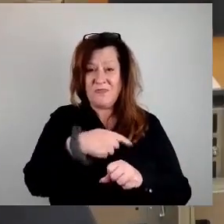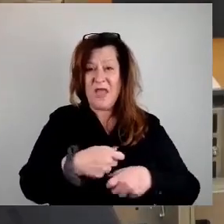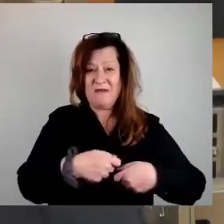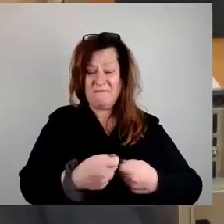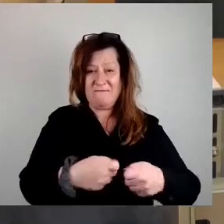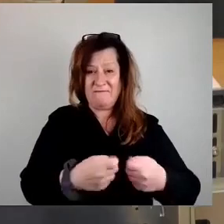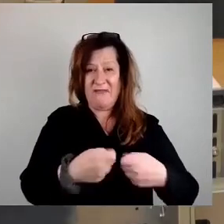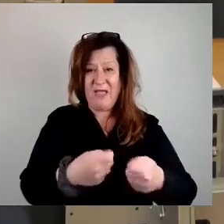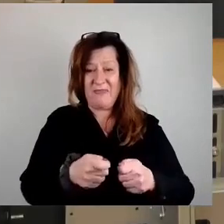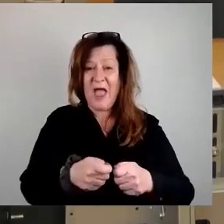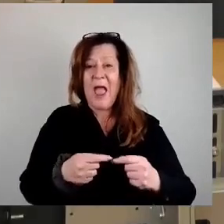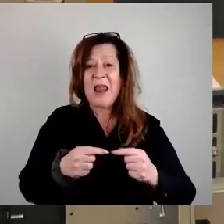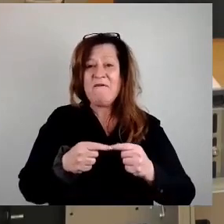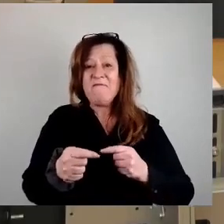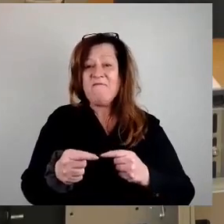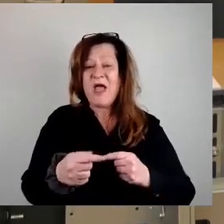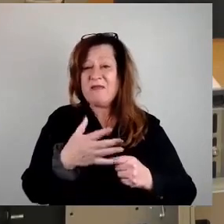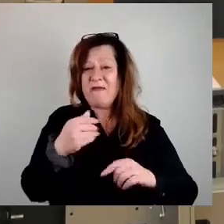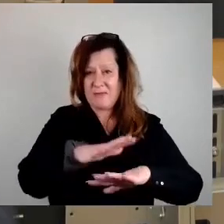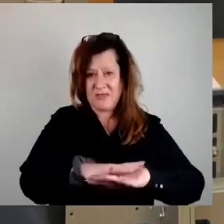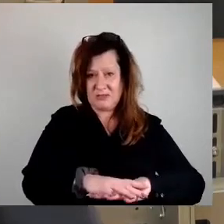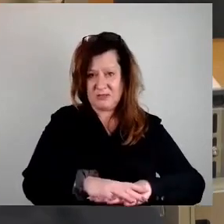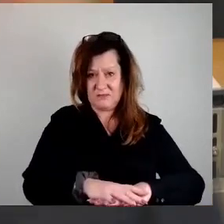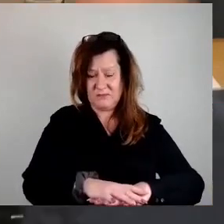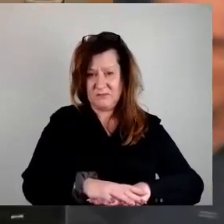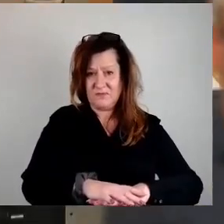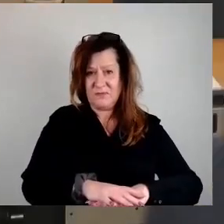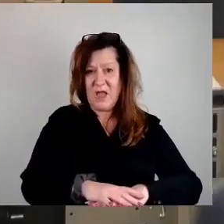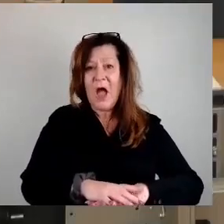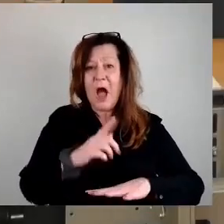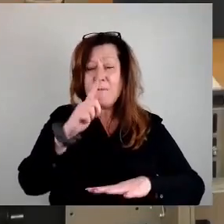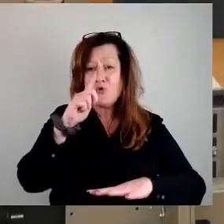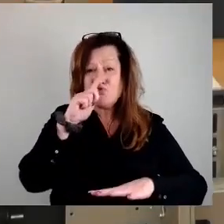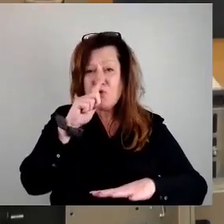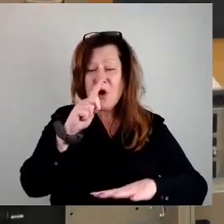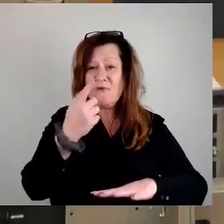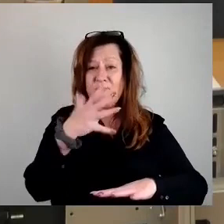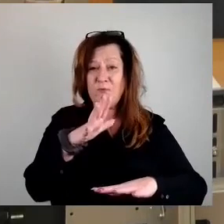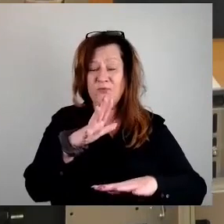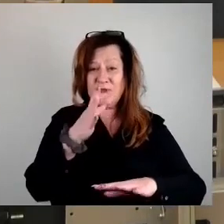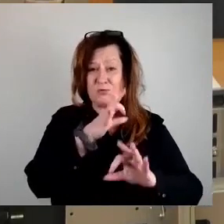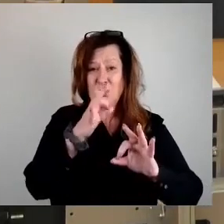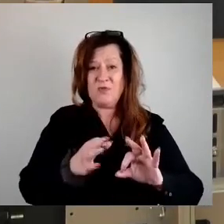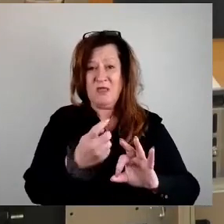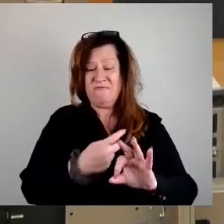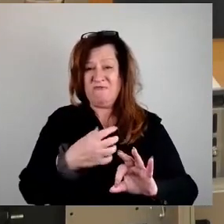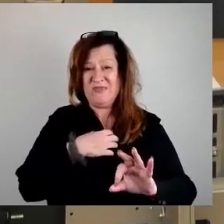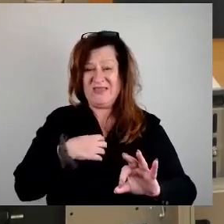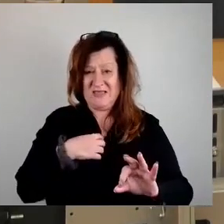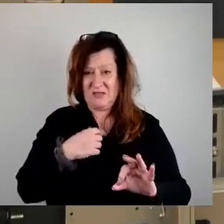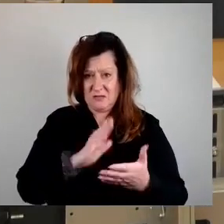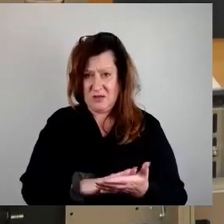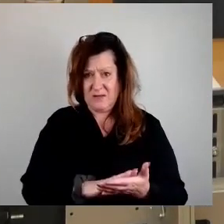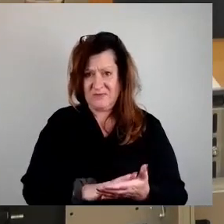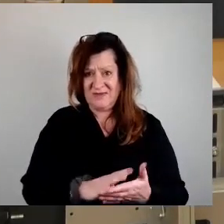Fernwärmenetz. Das deckt aber nur die Hälfte von Dresden ab. Was ist jetzt mit all den Kunden, die jetzt Gas